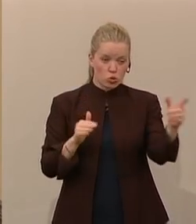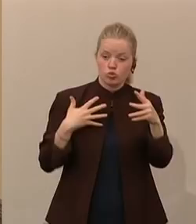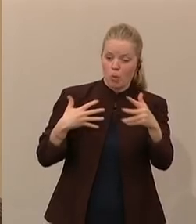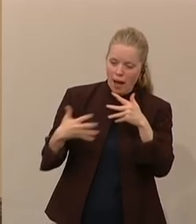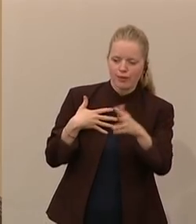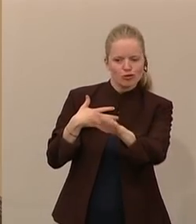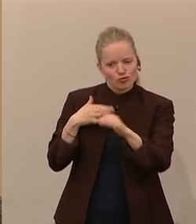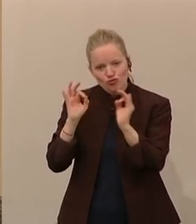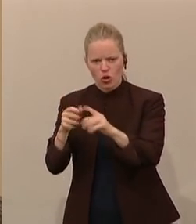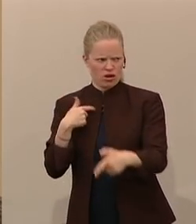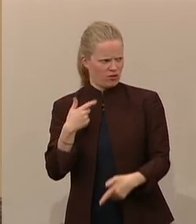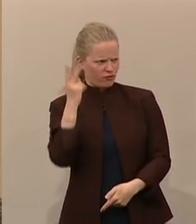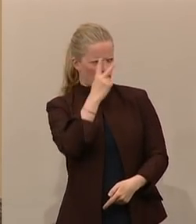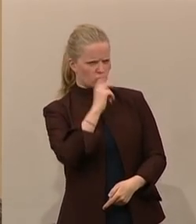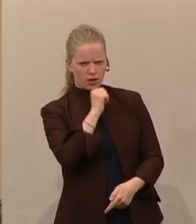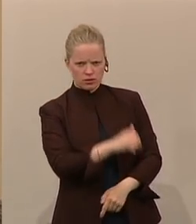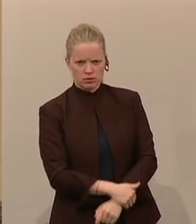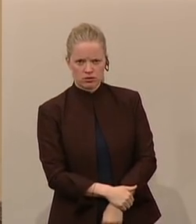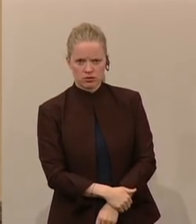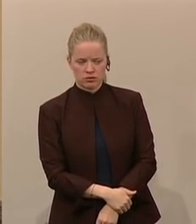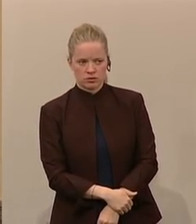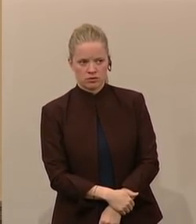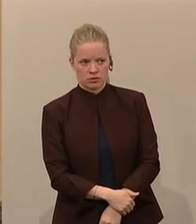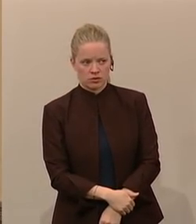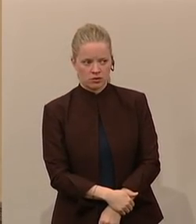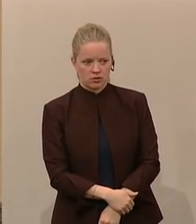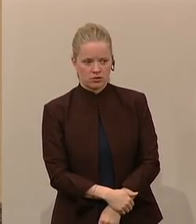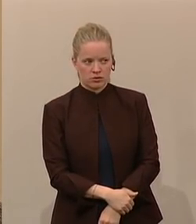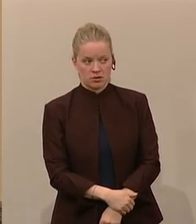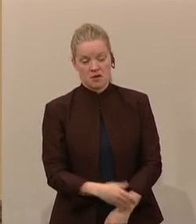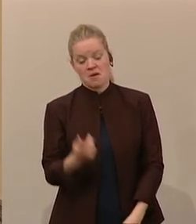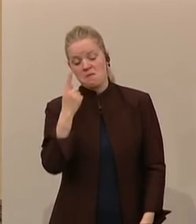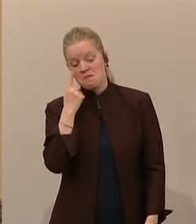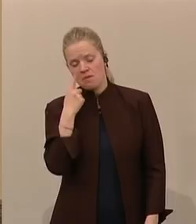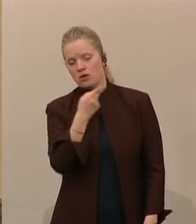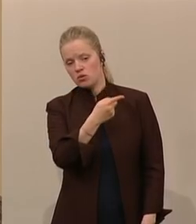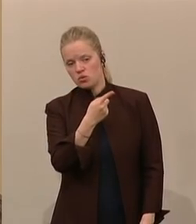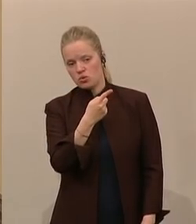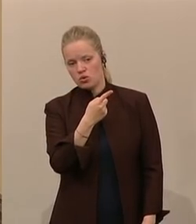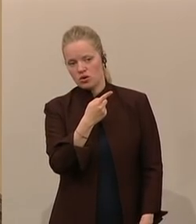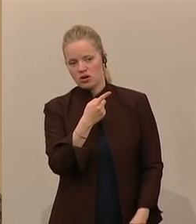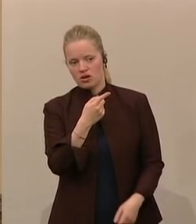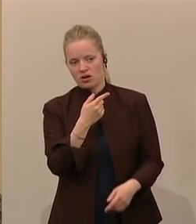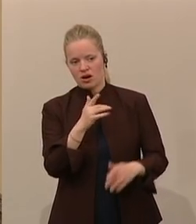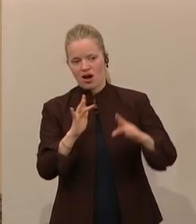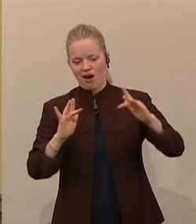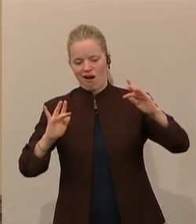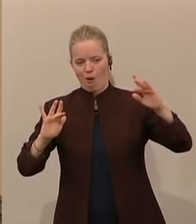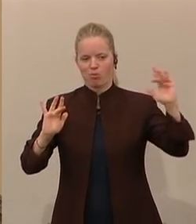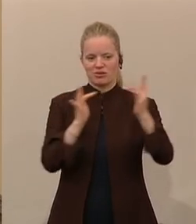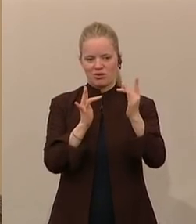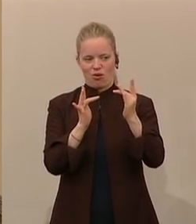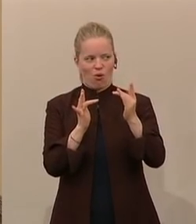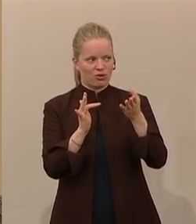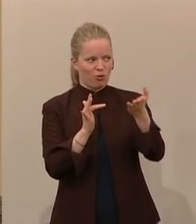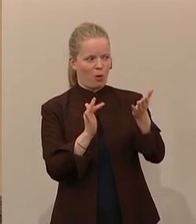nicht nachvollziehen. Außer wenn man sich anschaut, dass Sie mittlerweile zu einer Brachial-Opposition verkommen